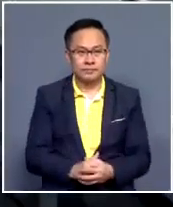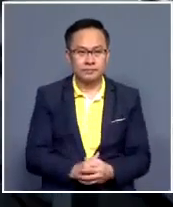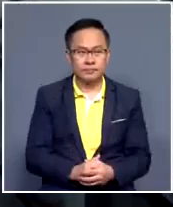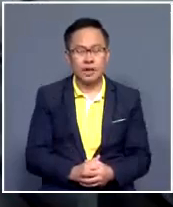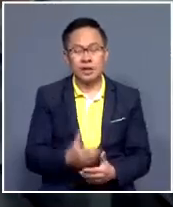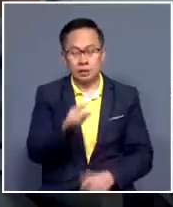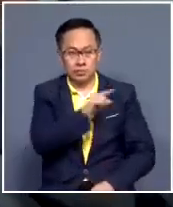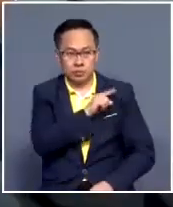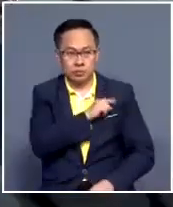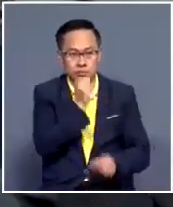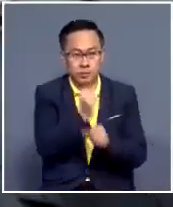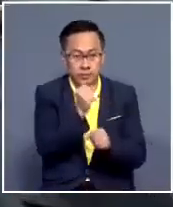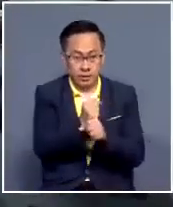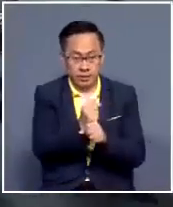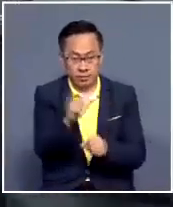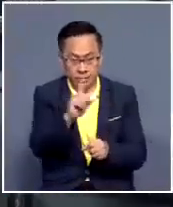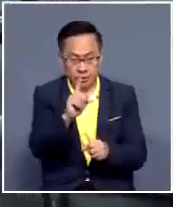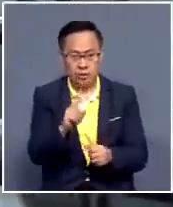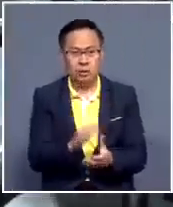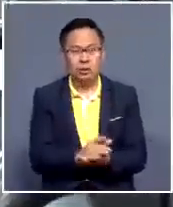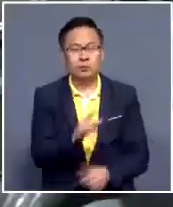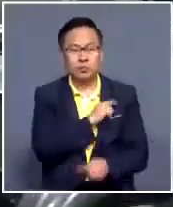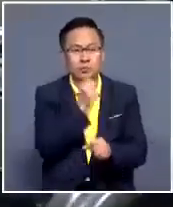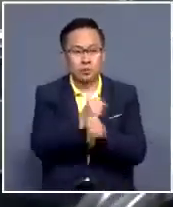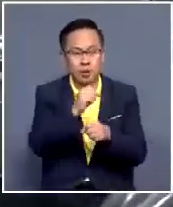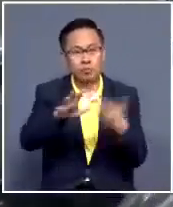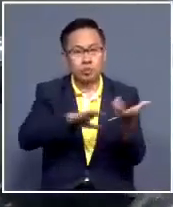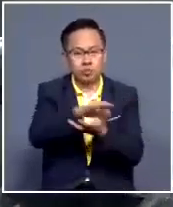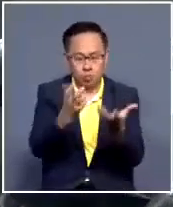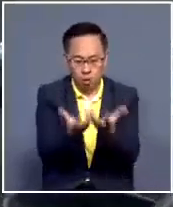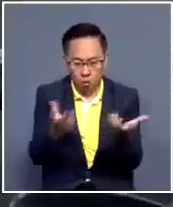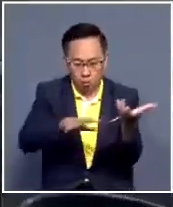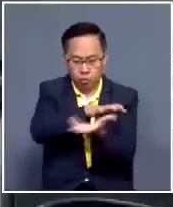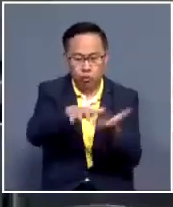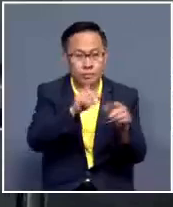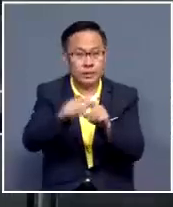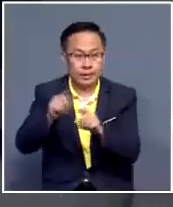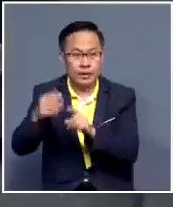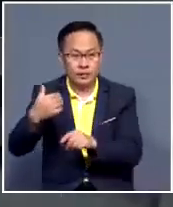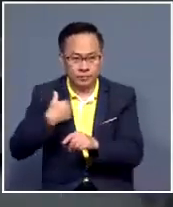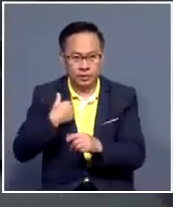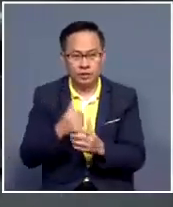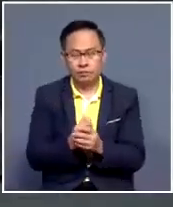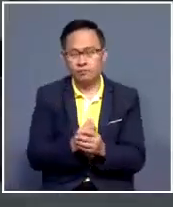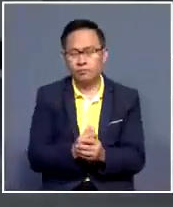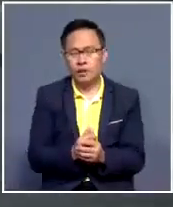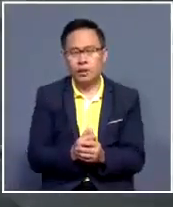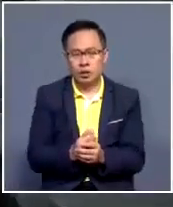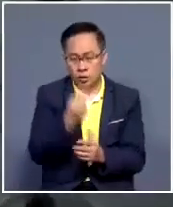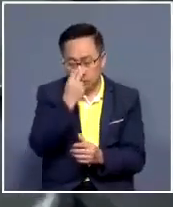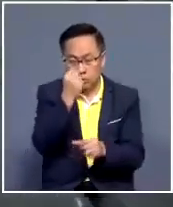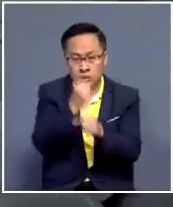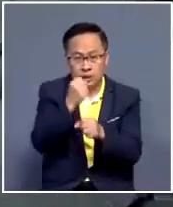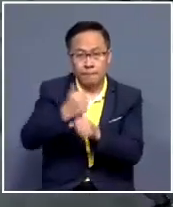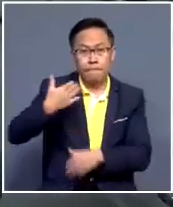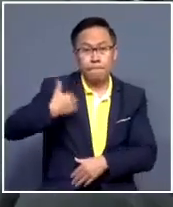ในส่วนของงานที่รับผิดชอบเนี่ยในส่วนของผมก็คือเราอยู่ในส่วนการผสมวัตถุดิบนะครับคือในการผสมวัตถุดิบเนี่ยมันเริ่มจากการที่เราจะทำผ้าเบลออกม